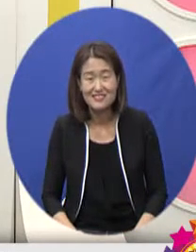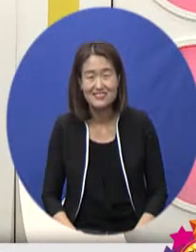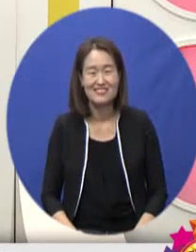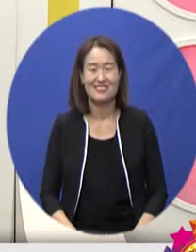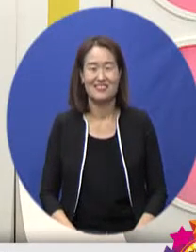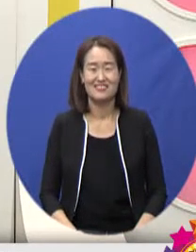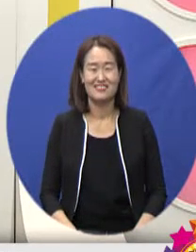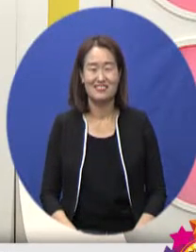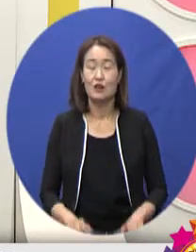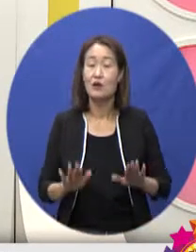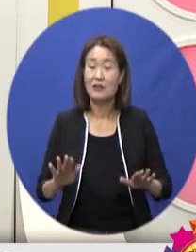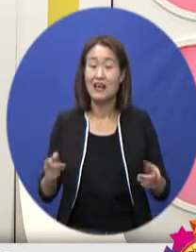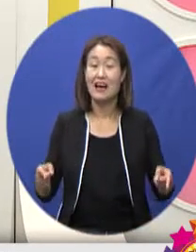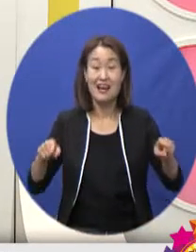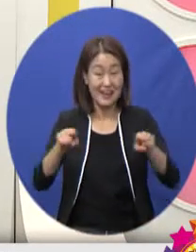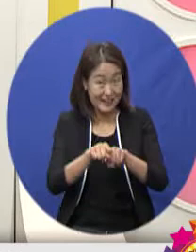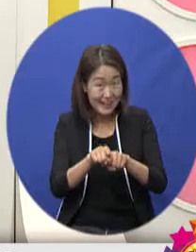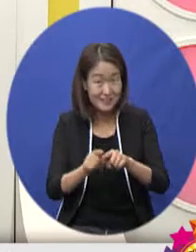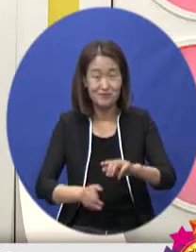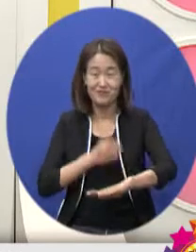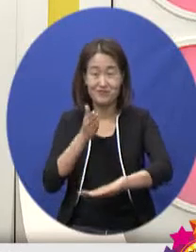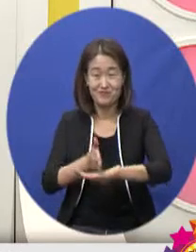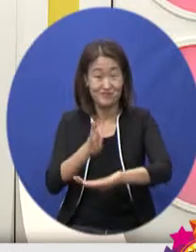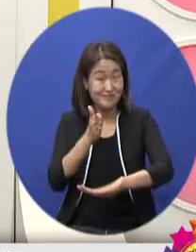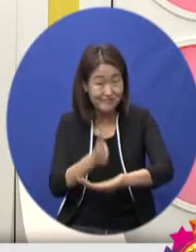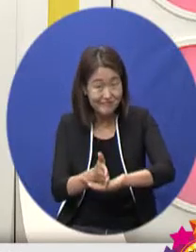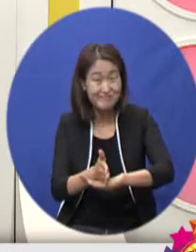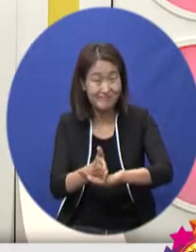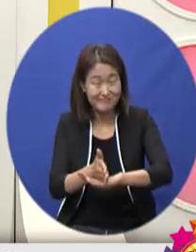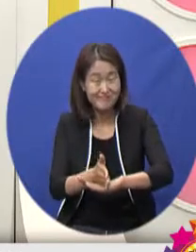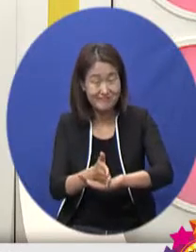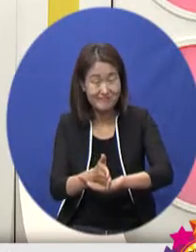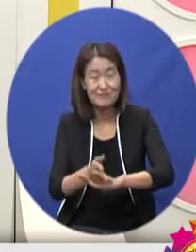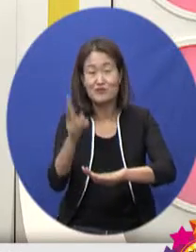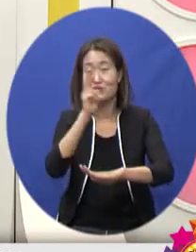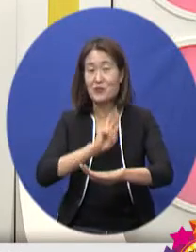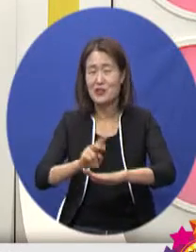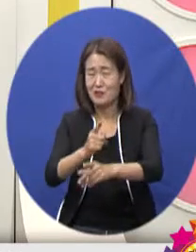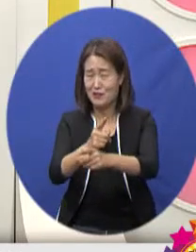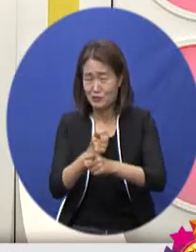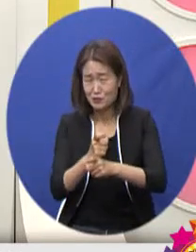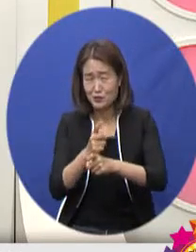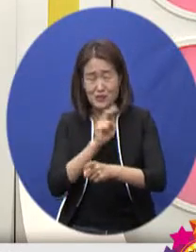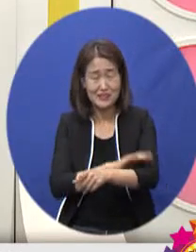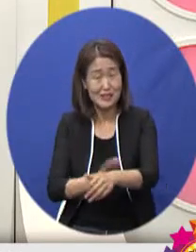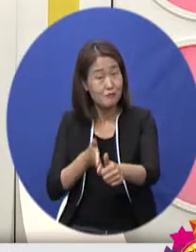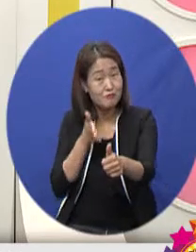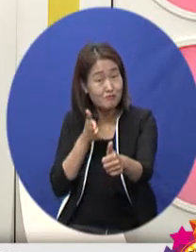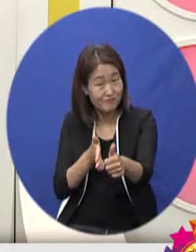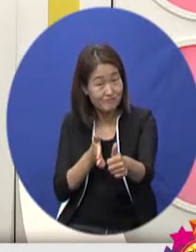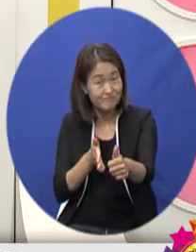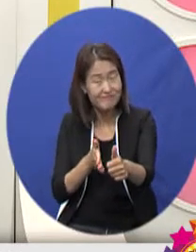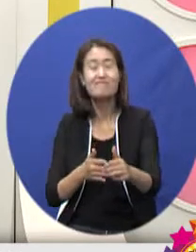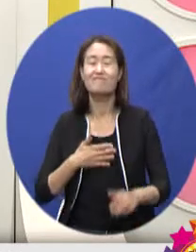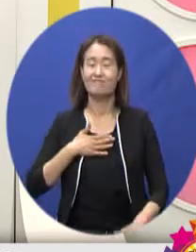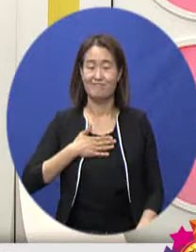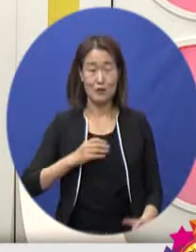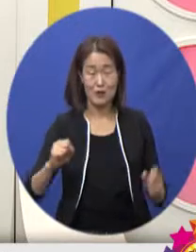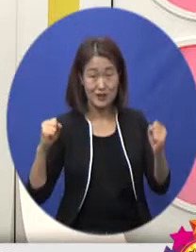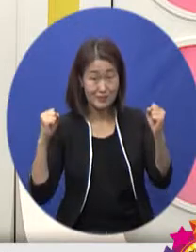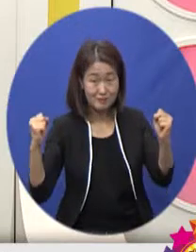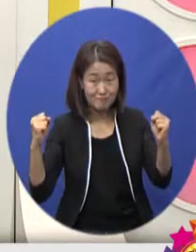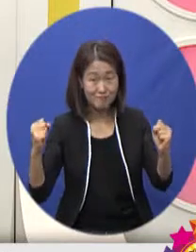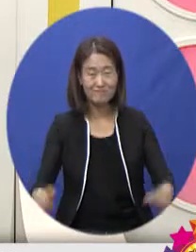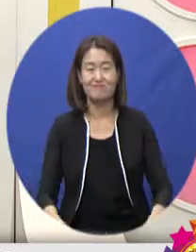네. 네. 자, 오늘 함께 해주셔서 너무너무 감사드리고요. 네. 노래 이왼수에 잘 불러주세요. 네. 화이팅